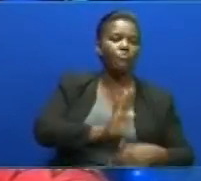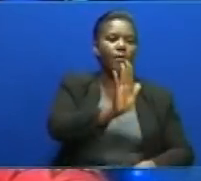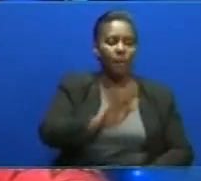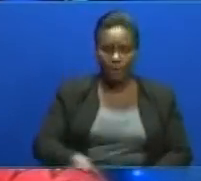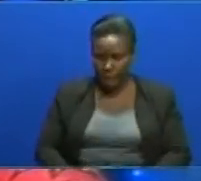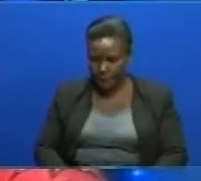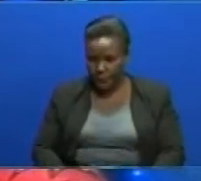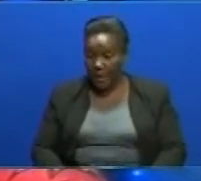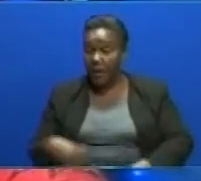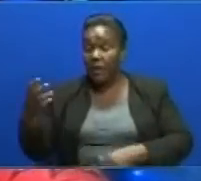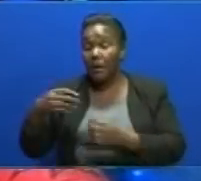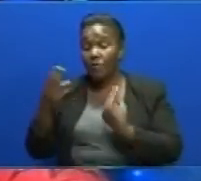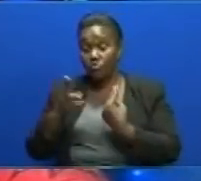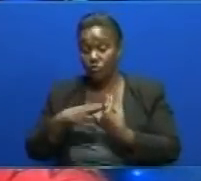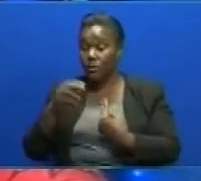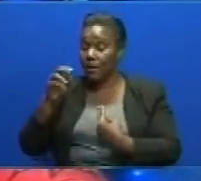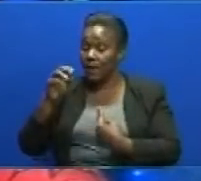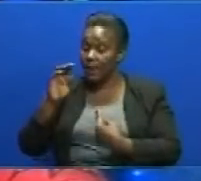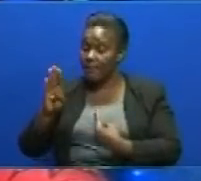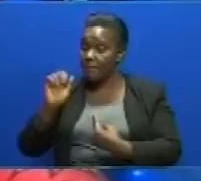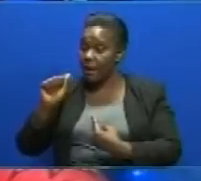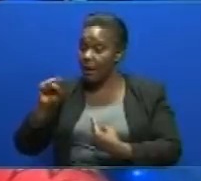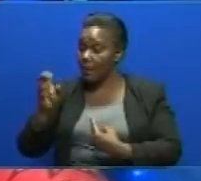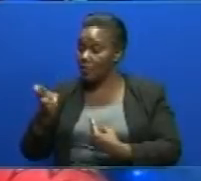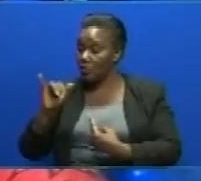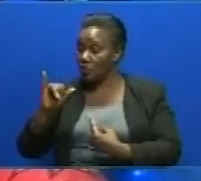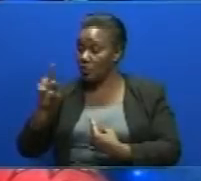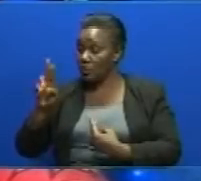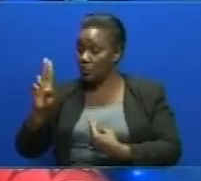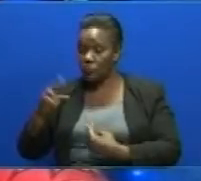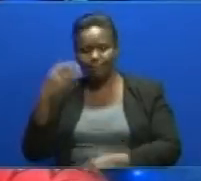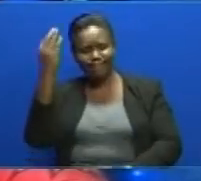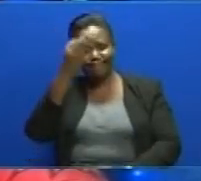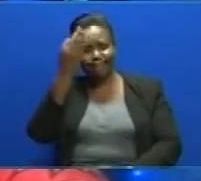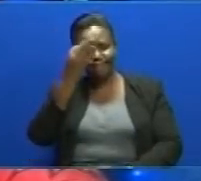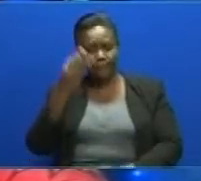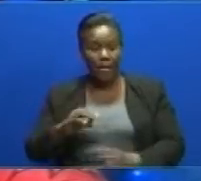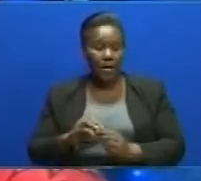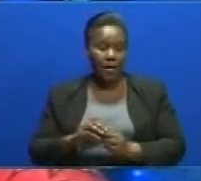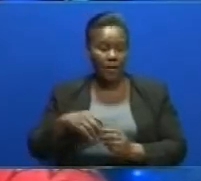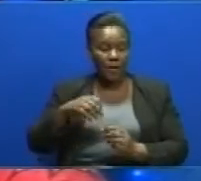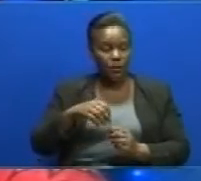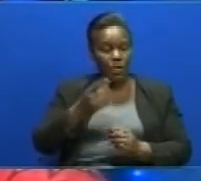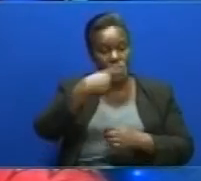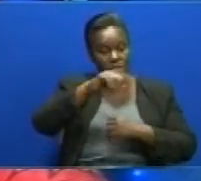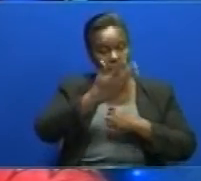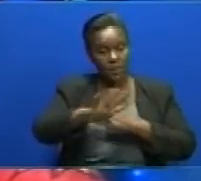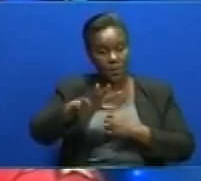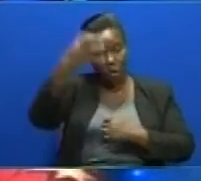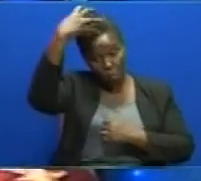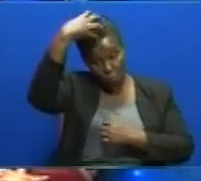hayo kisiwani Unguja wakati akizungumza na wajumbe wa kamati za siasa na mkoa.